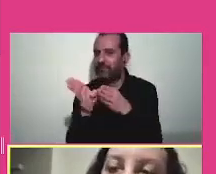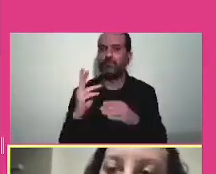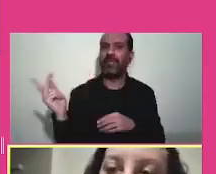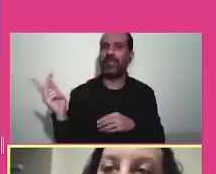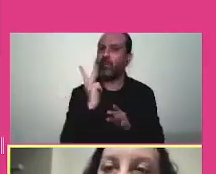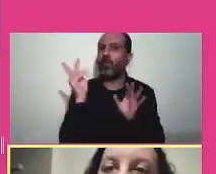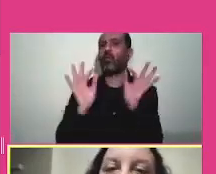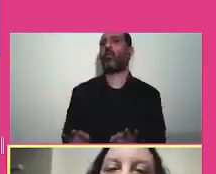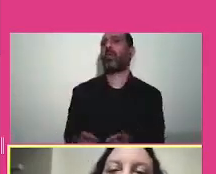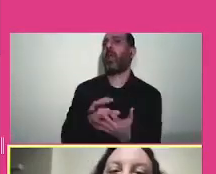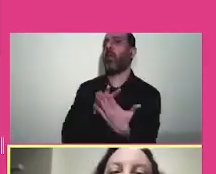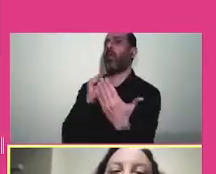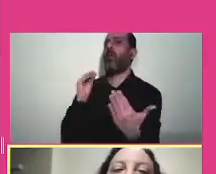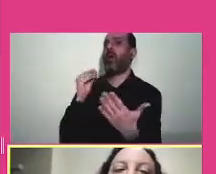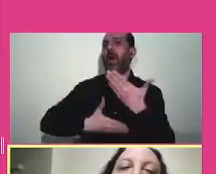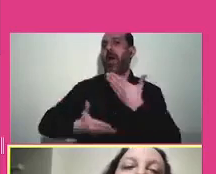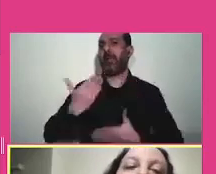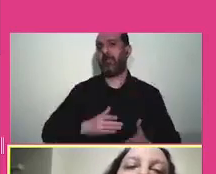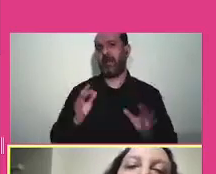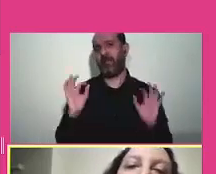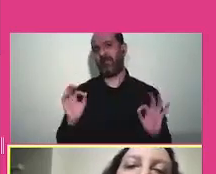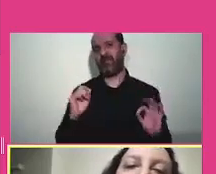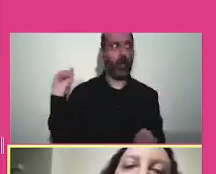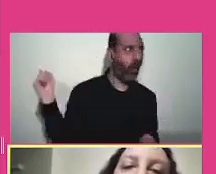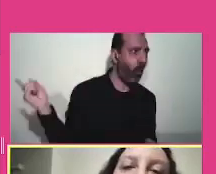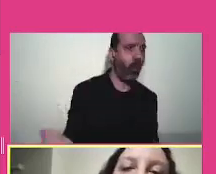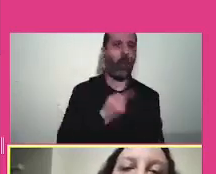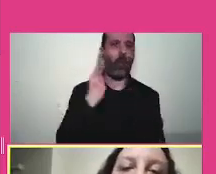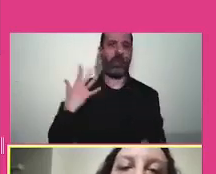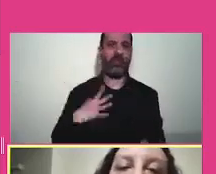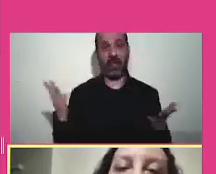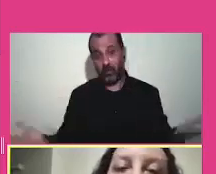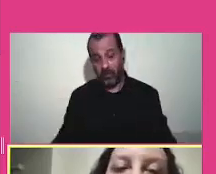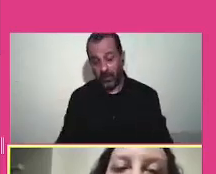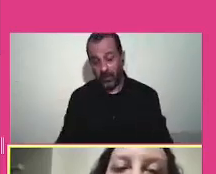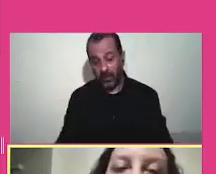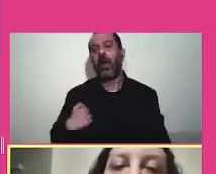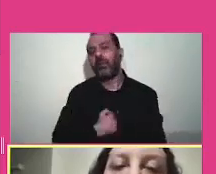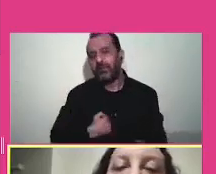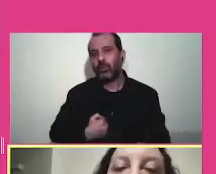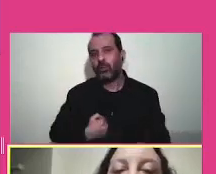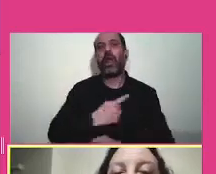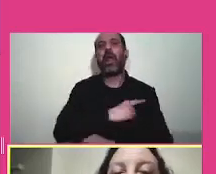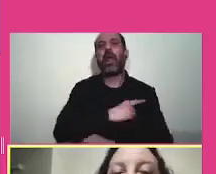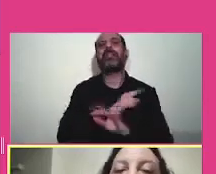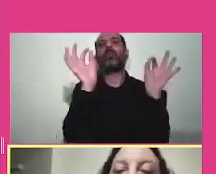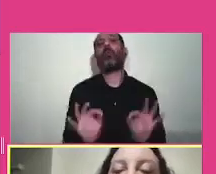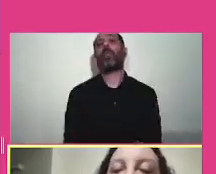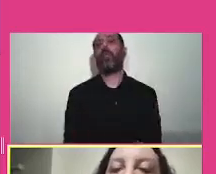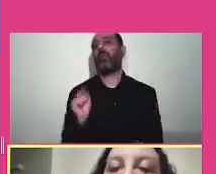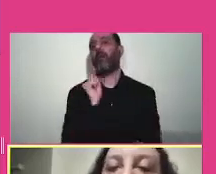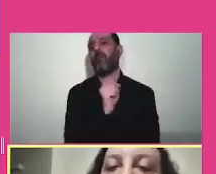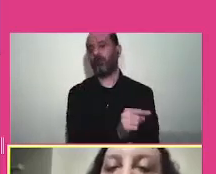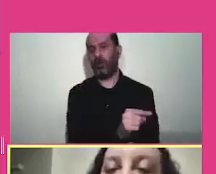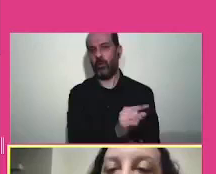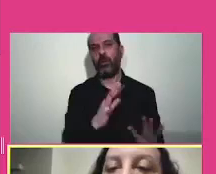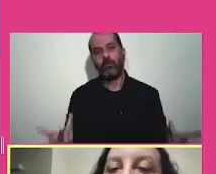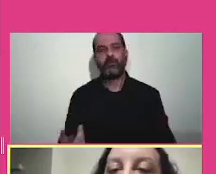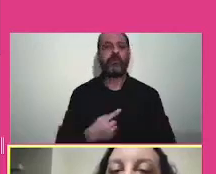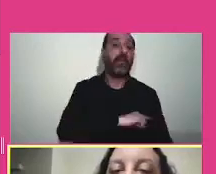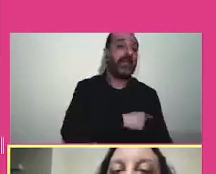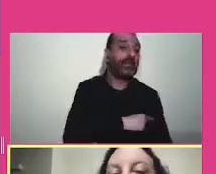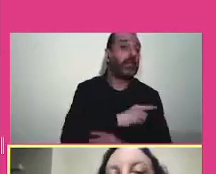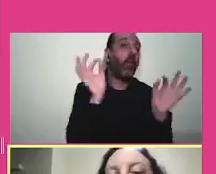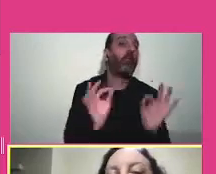όλοι σίγουρα που είμαστε εδώ σήμερα. Δυστυχώς είναι το ιατρικό. Στο ιατρικό μοντέλο η αναπηρία θεωρείται πρόβλημα